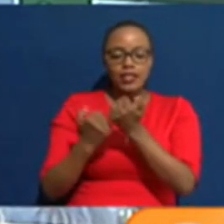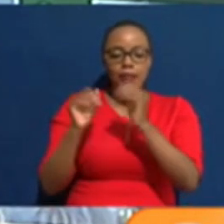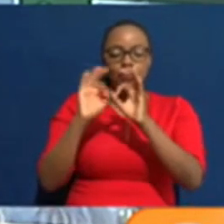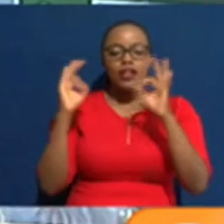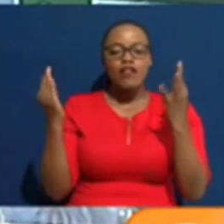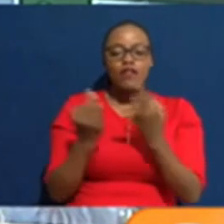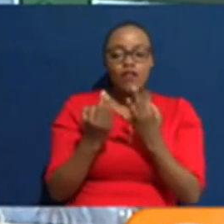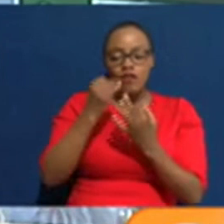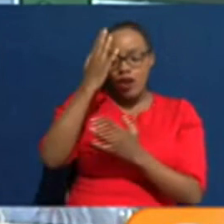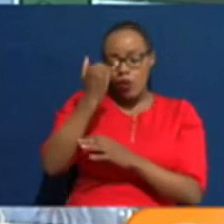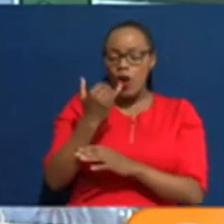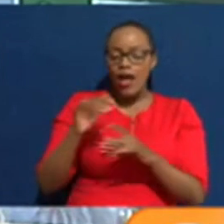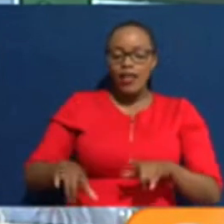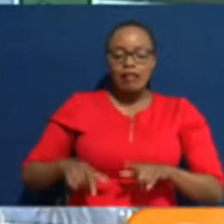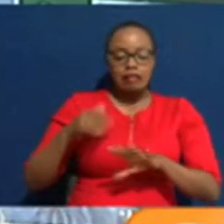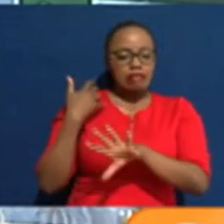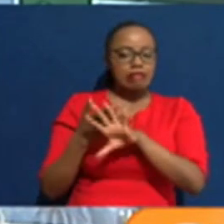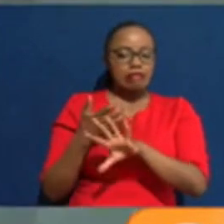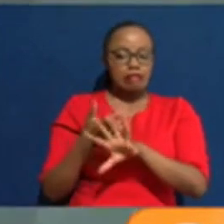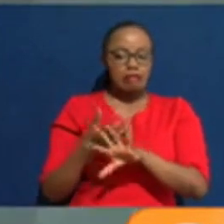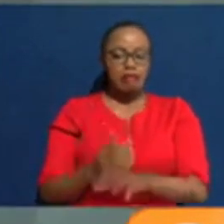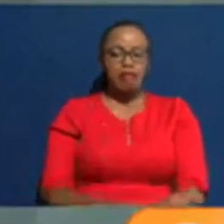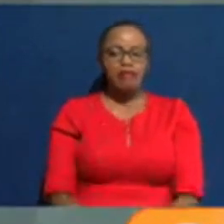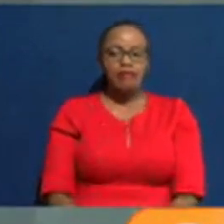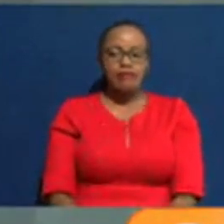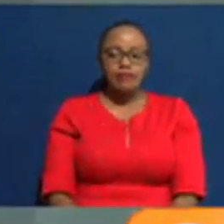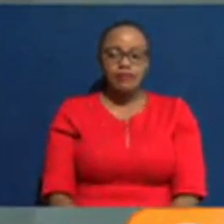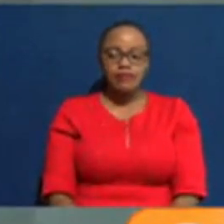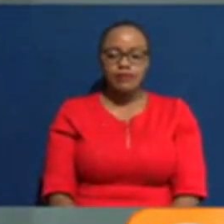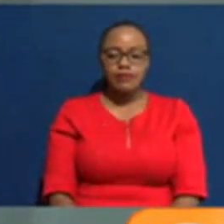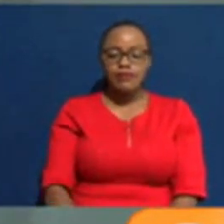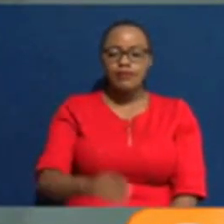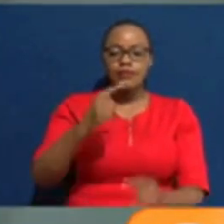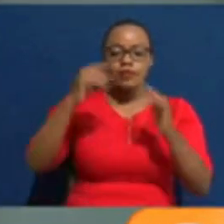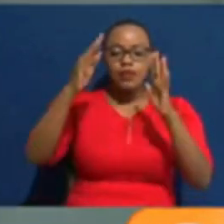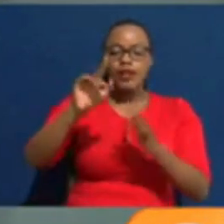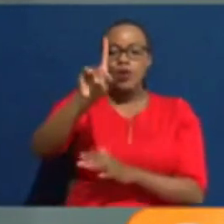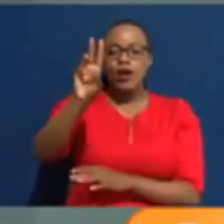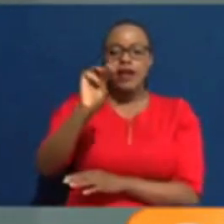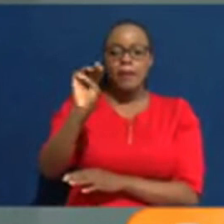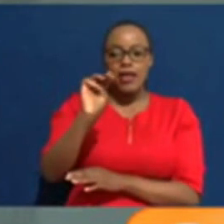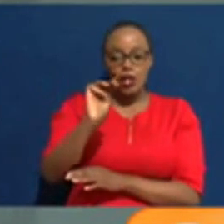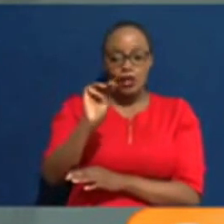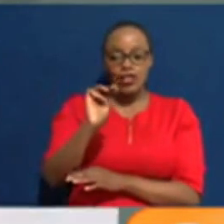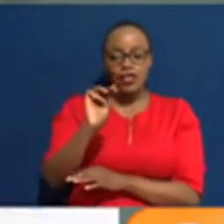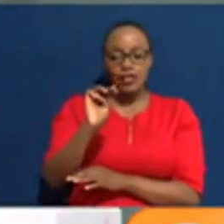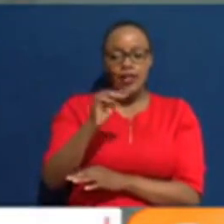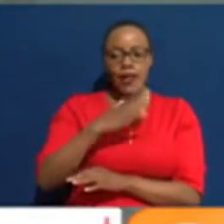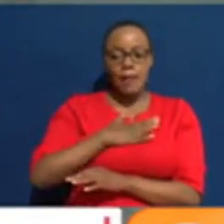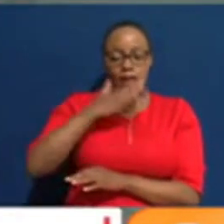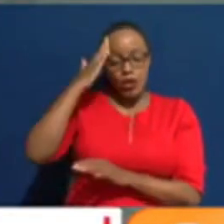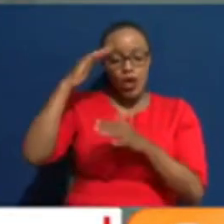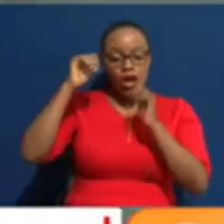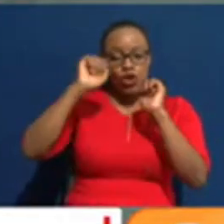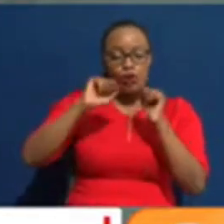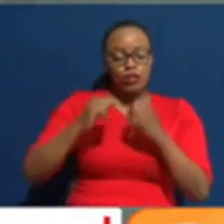yake kutokana na hali ngumu ya maisha. Ndiwa 1 million, and I don't know